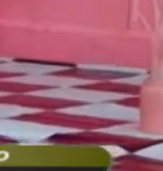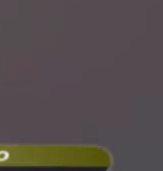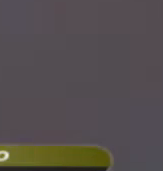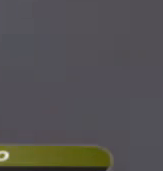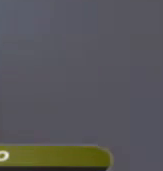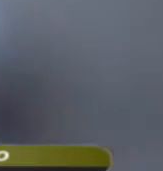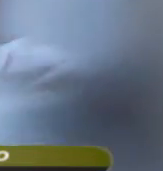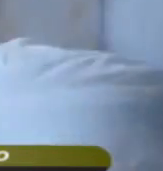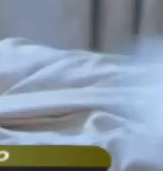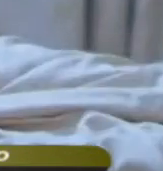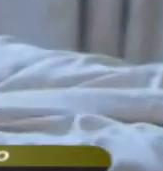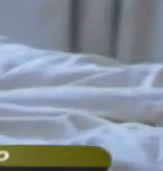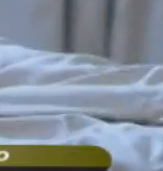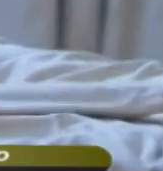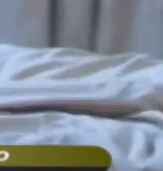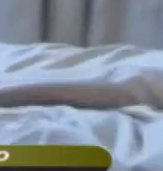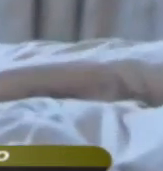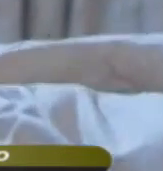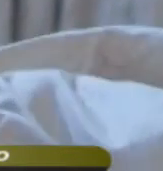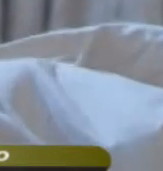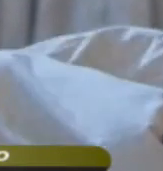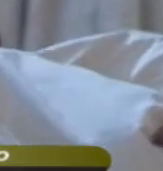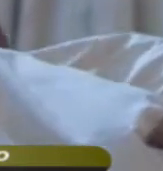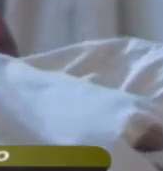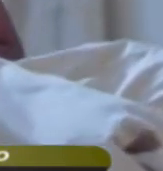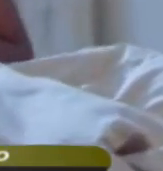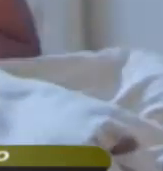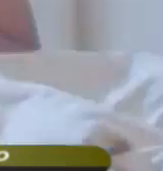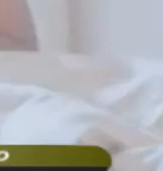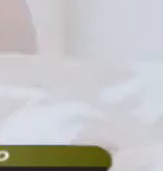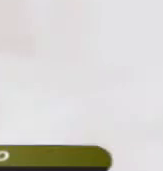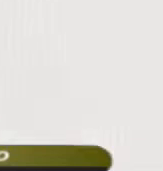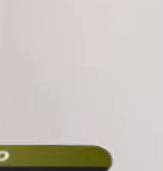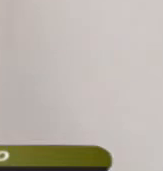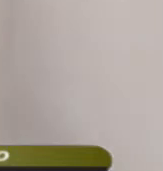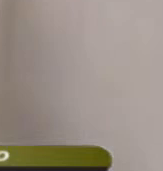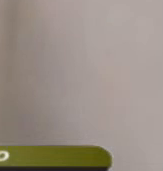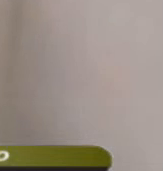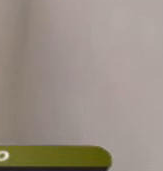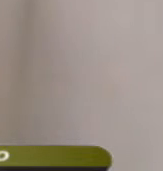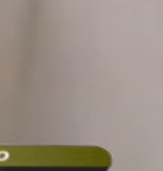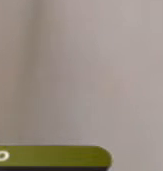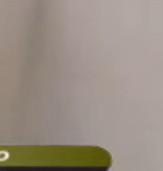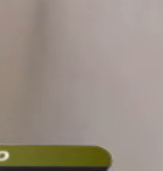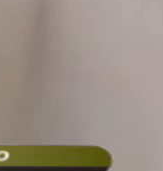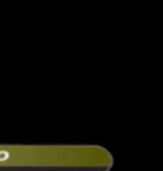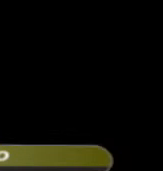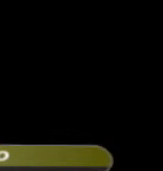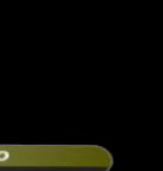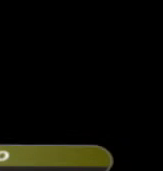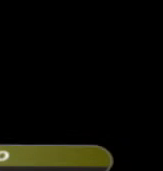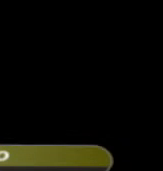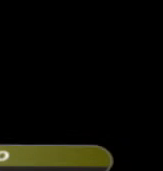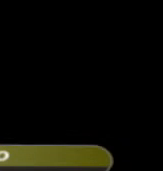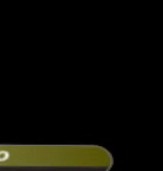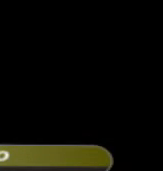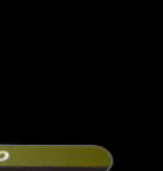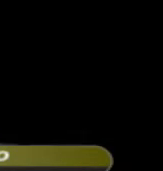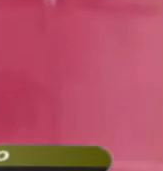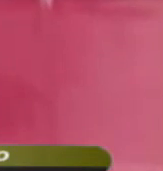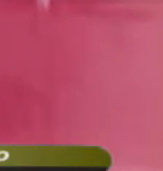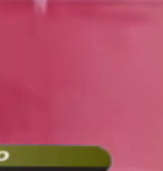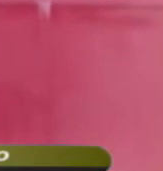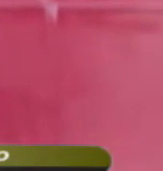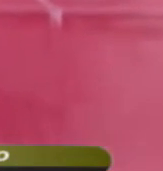Nakuchukia ulivyoniacha panda njia, sasa unakumbuka zangu fadhila, unarudi